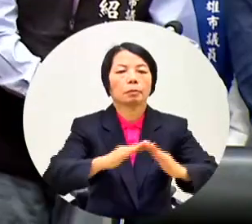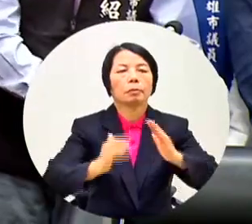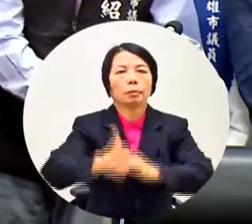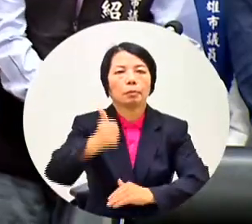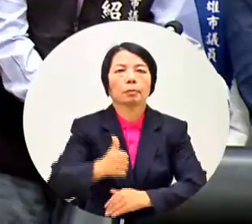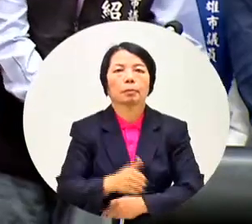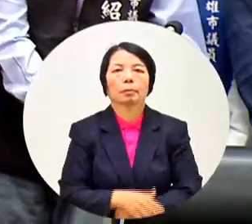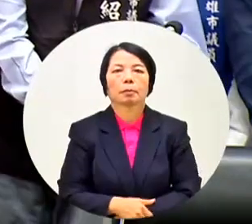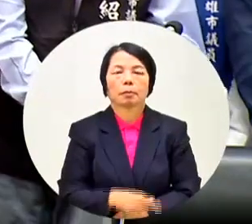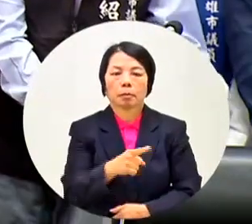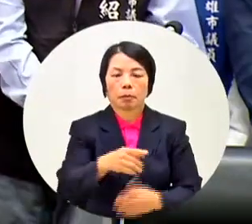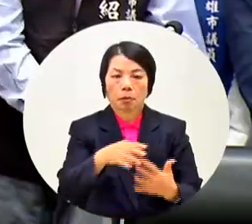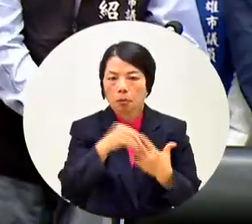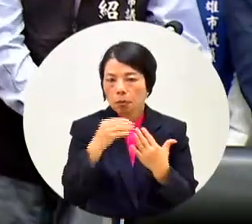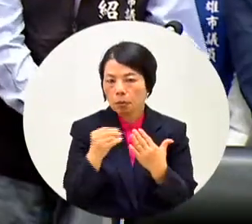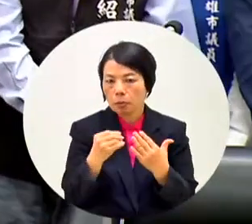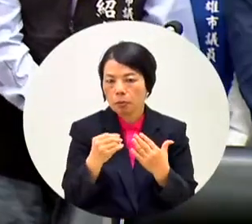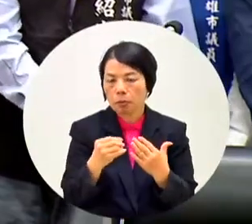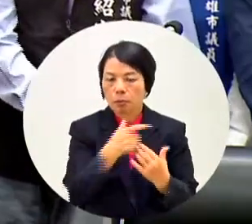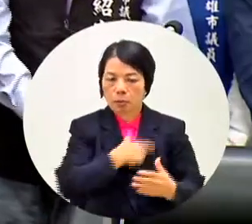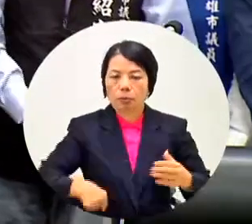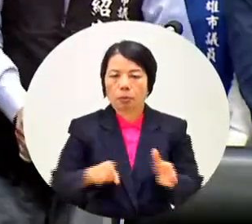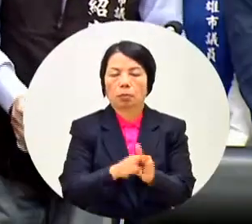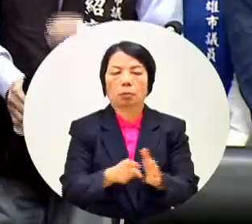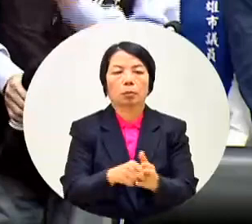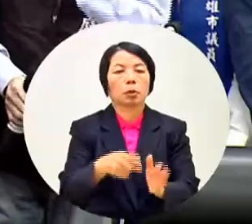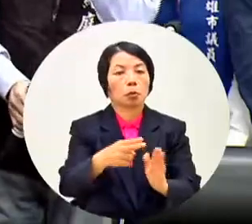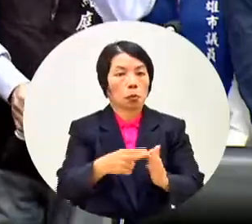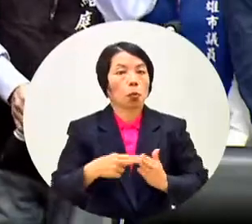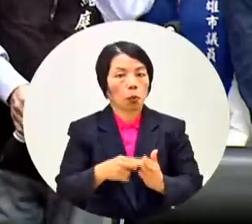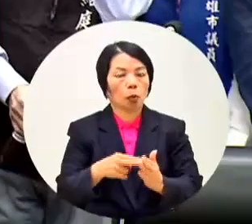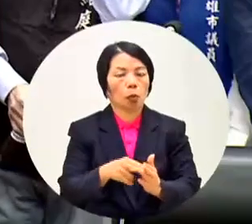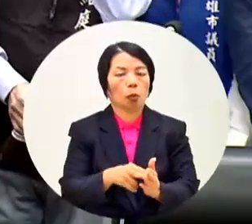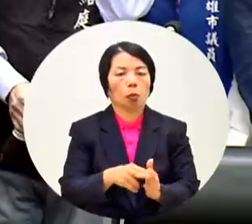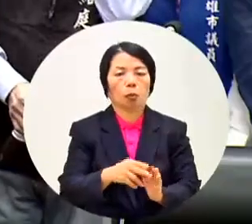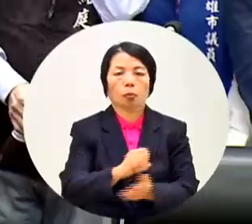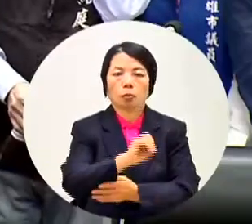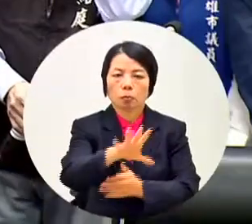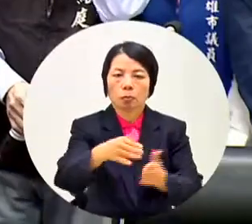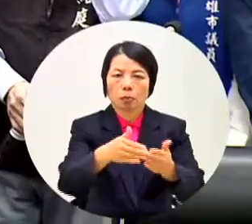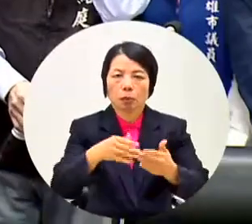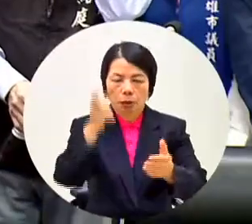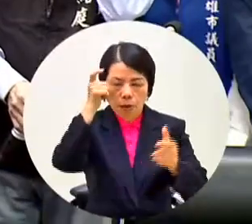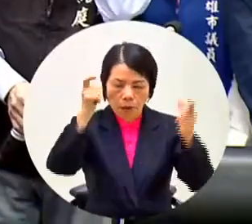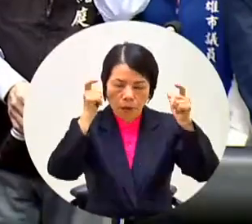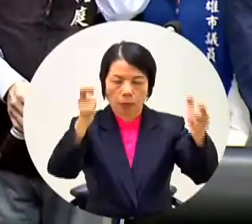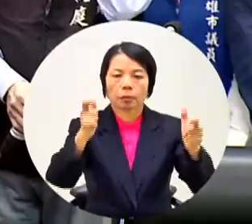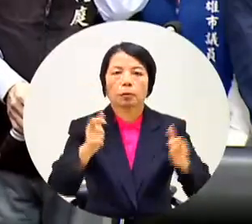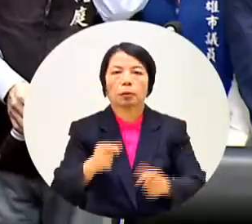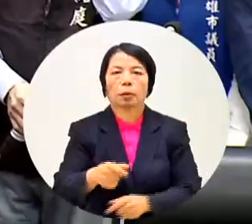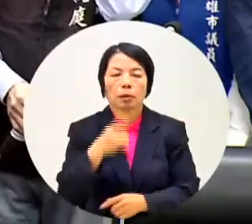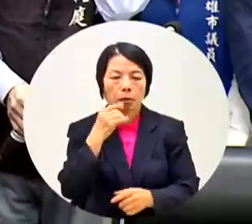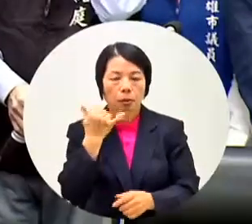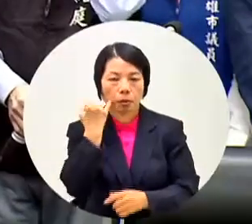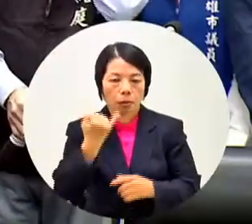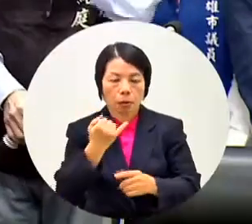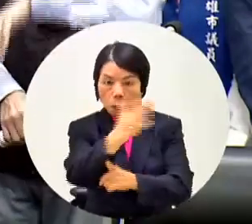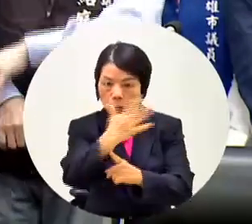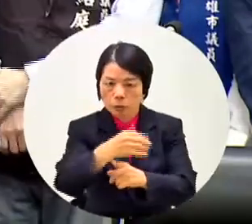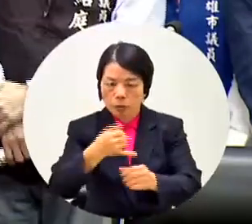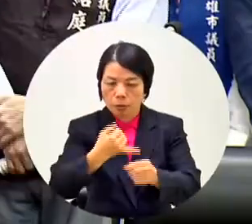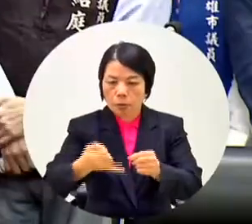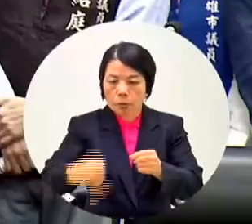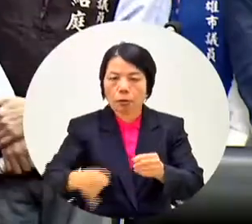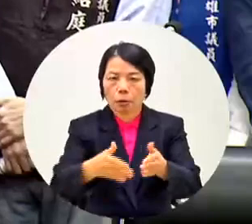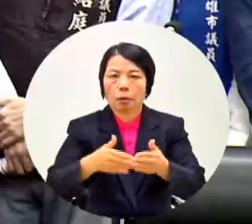提出来，高雄的旗津非常的适合要开发成为我们建